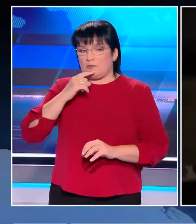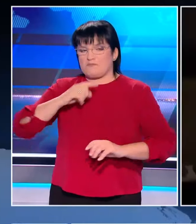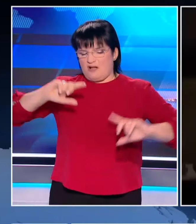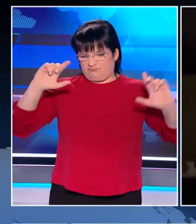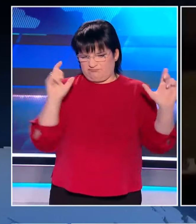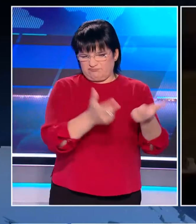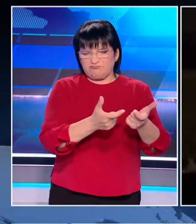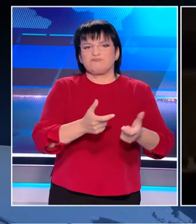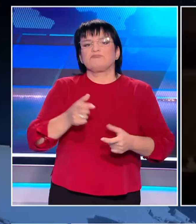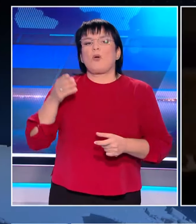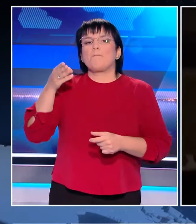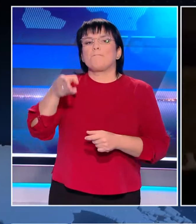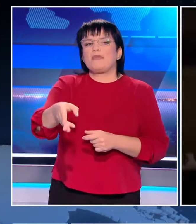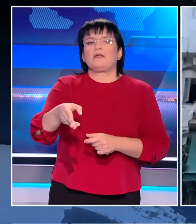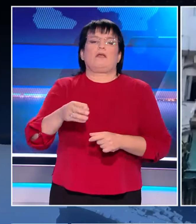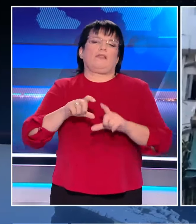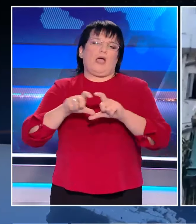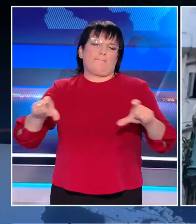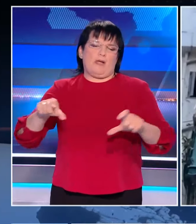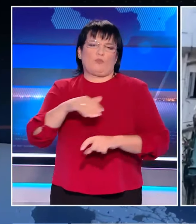Υπότιτλοι AUTHORWAVE